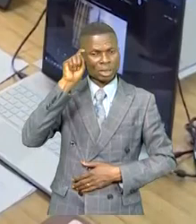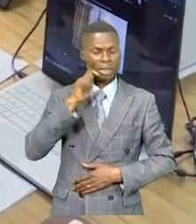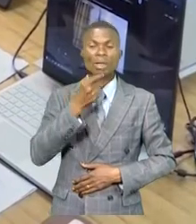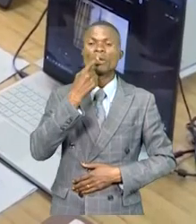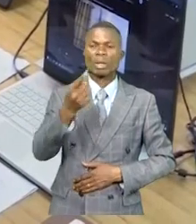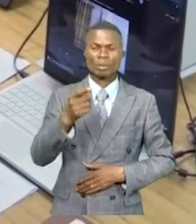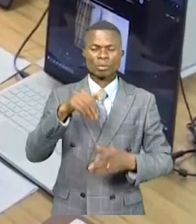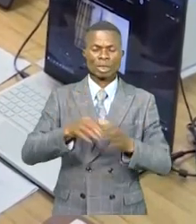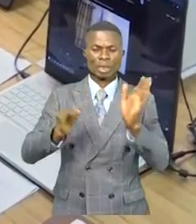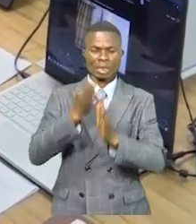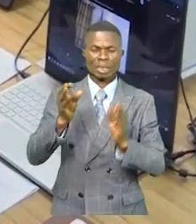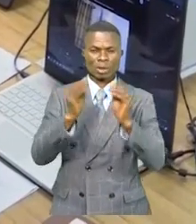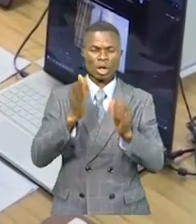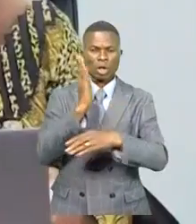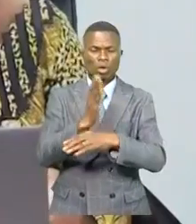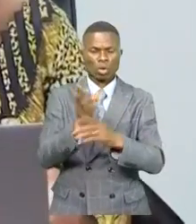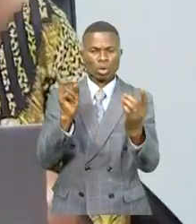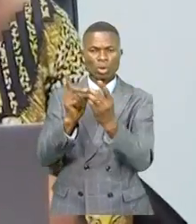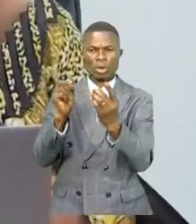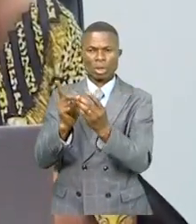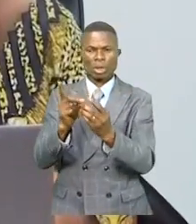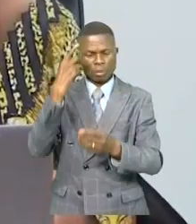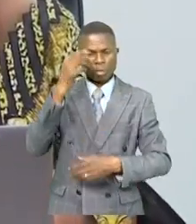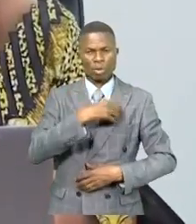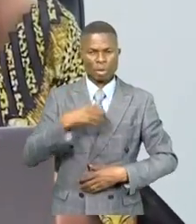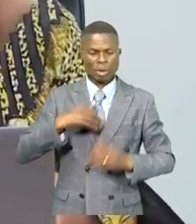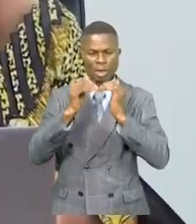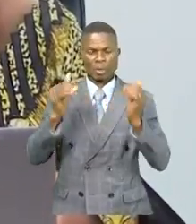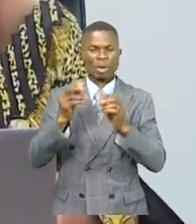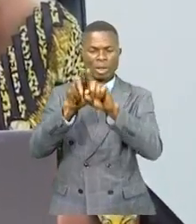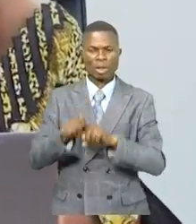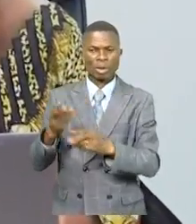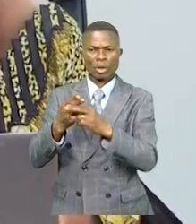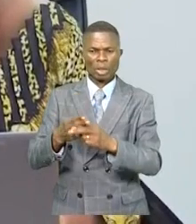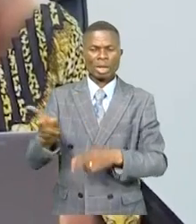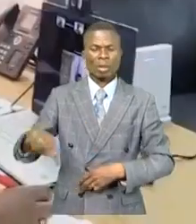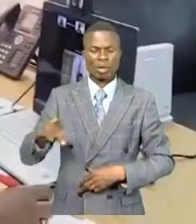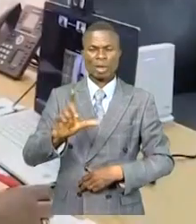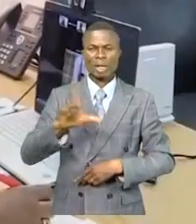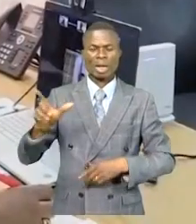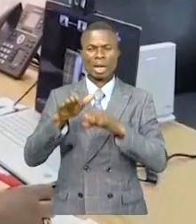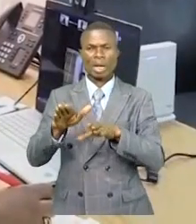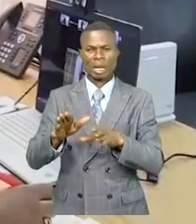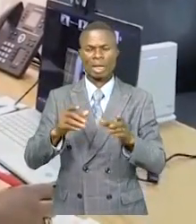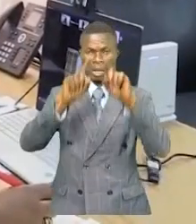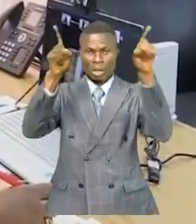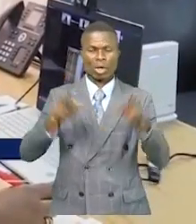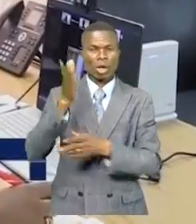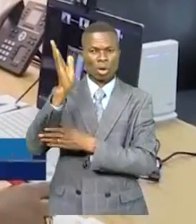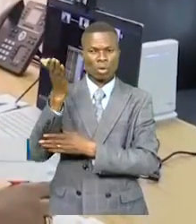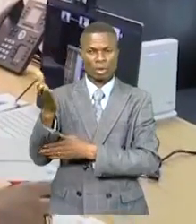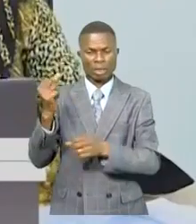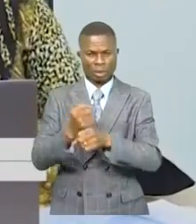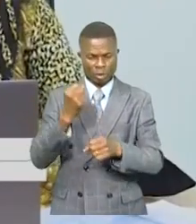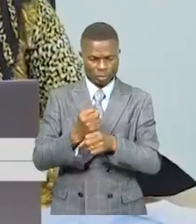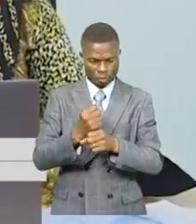cours de la 13e réunion du Conseil consultatif pour le Femmes, la paix et la sécurité dans la région de Grand Lac, tenue par Vision Conférence. Le travail